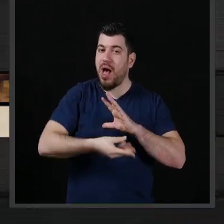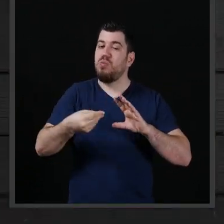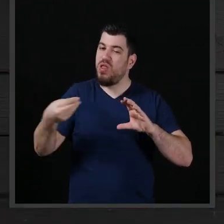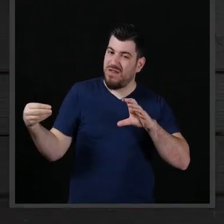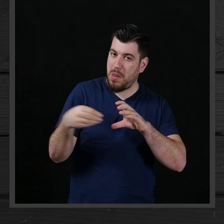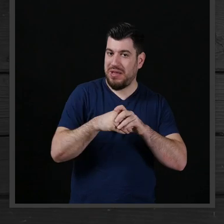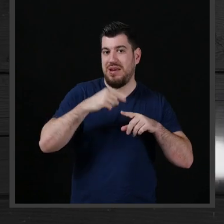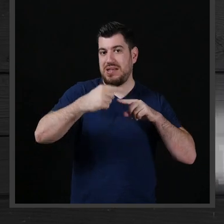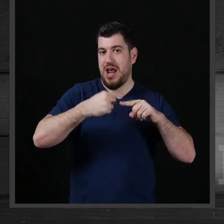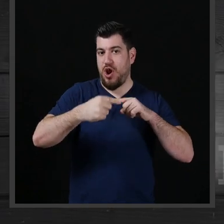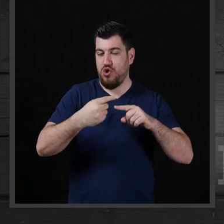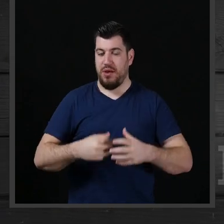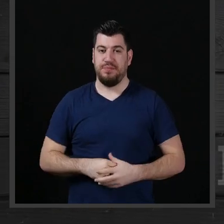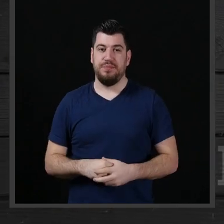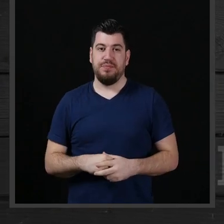μας.